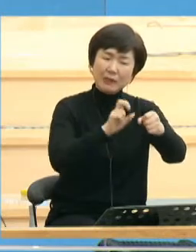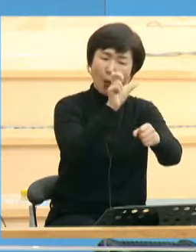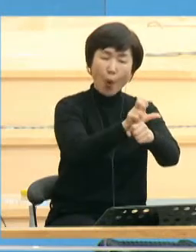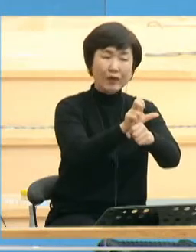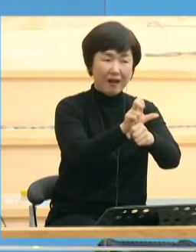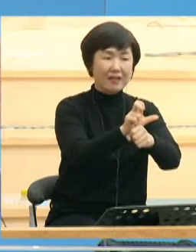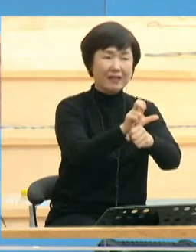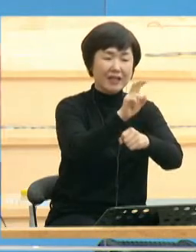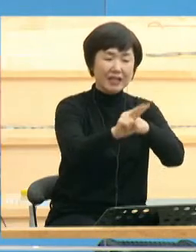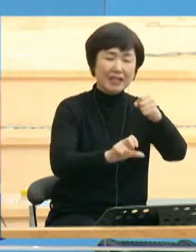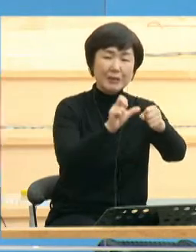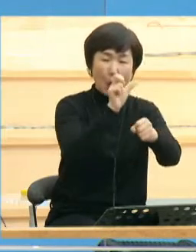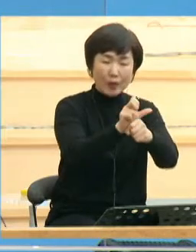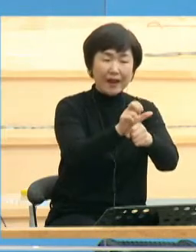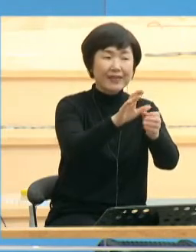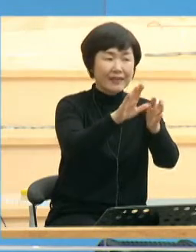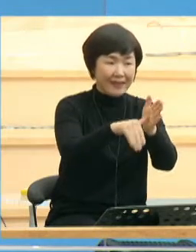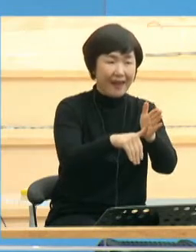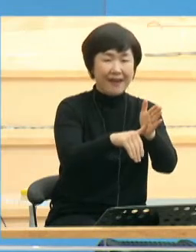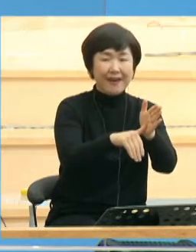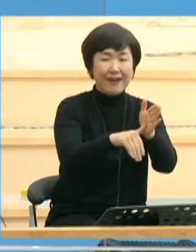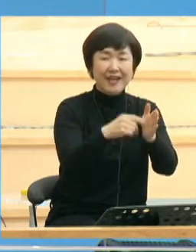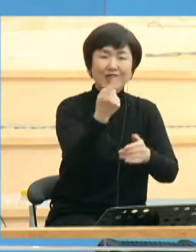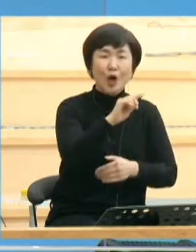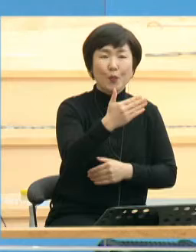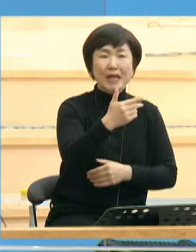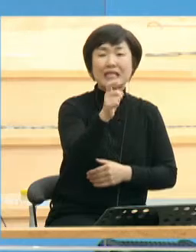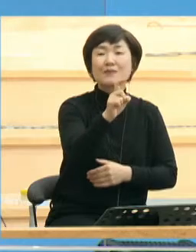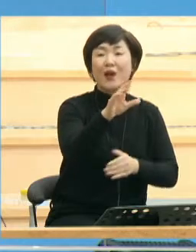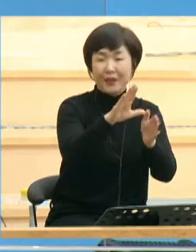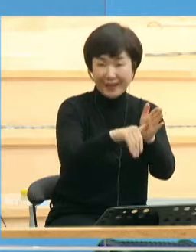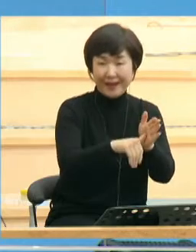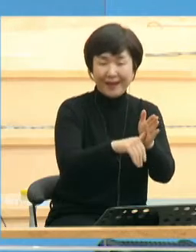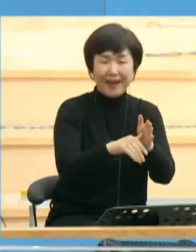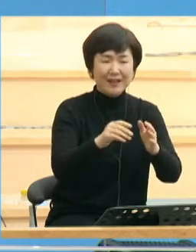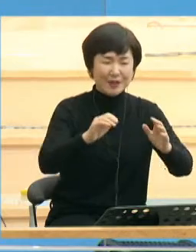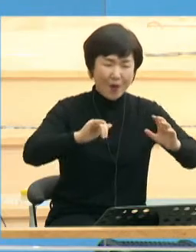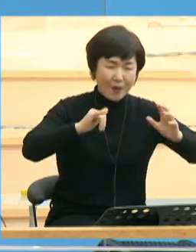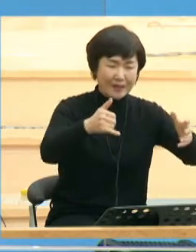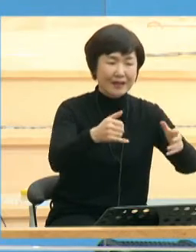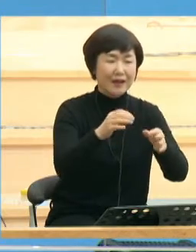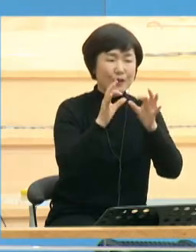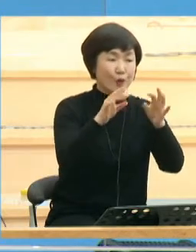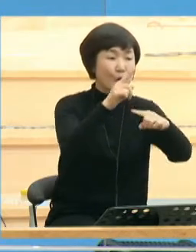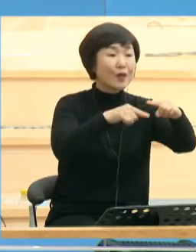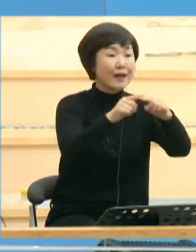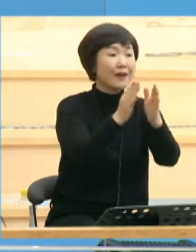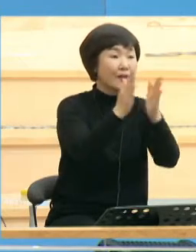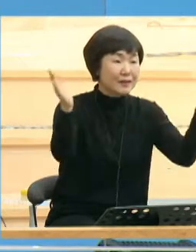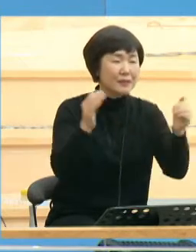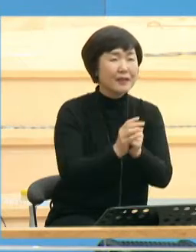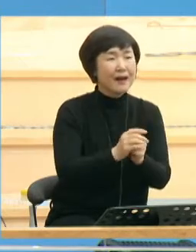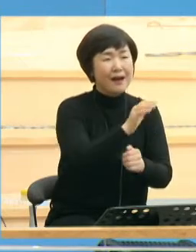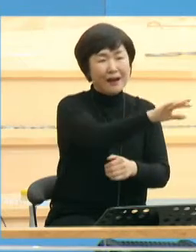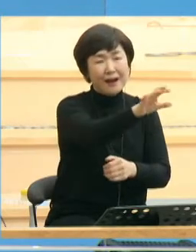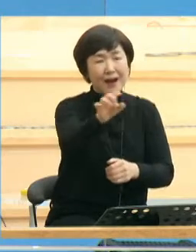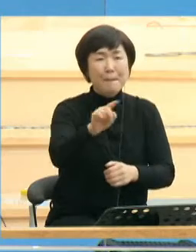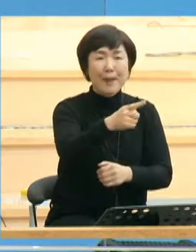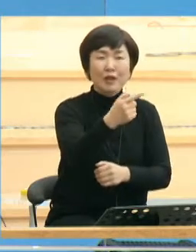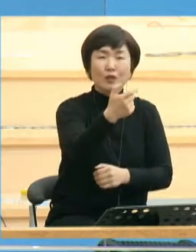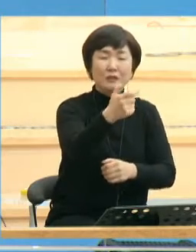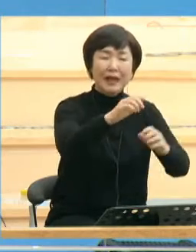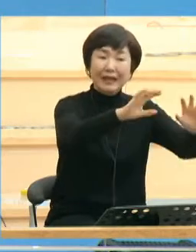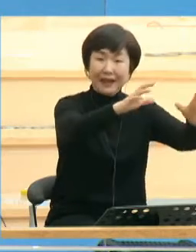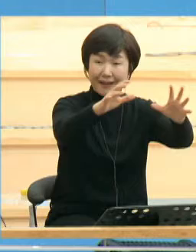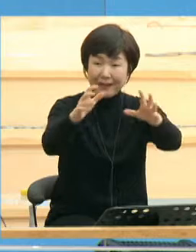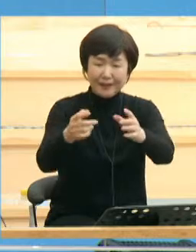열린 세계 선교 되었습니다 전 세계 160개 나라에서 각종 어떤 선교단체 뭐 이렇게 해가지고